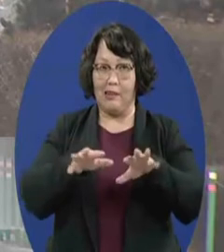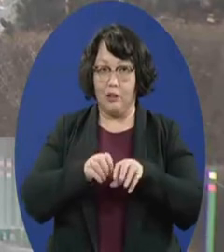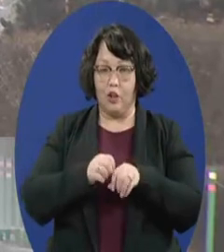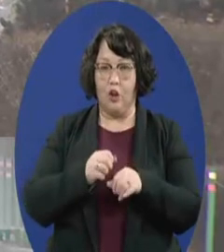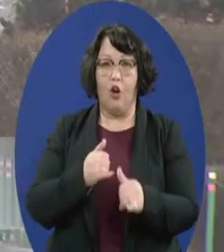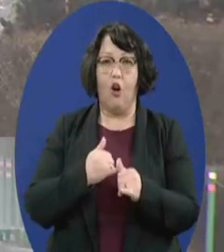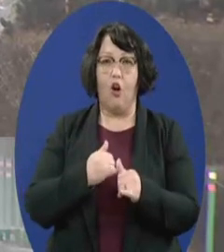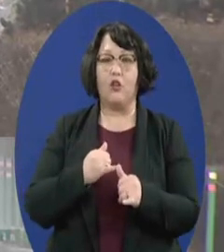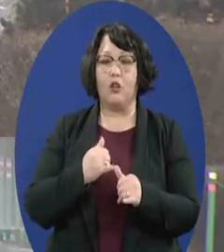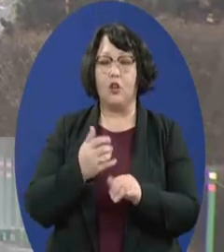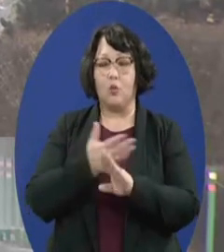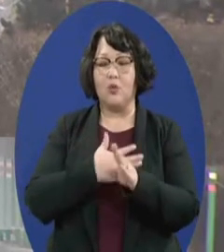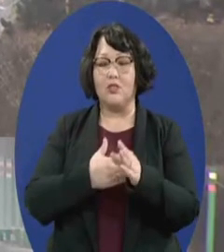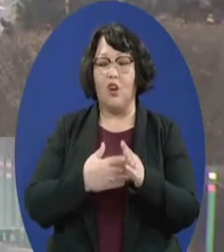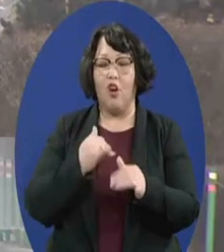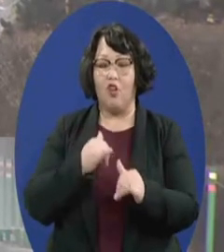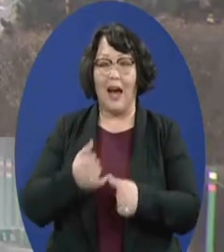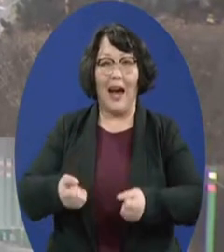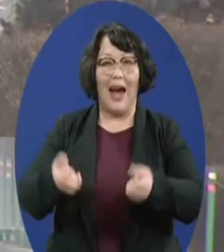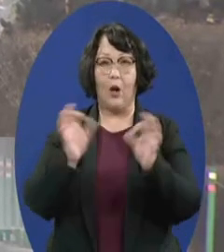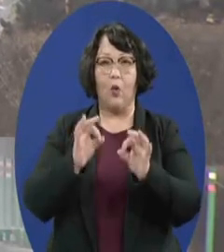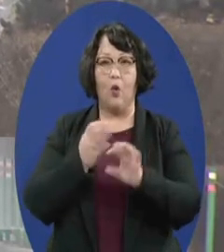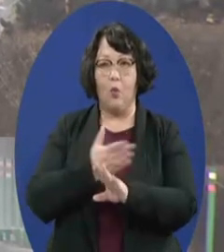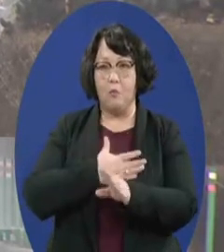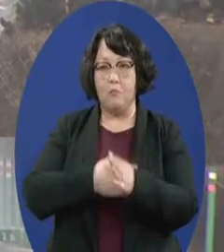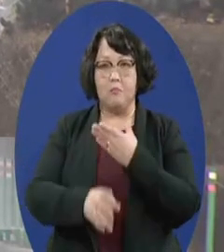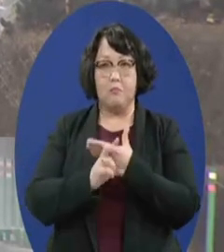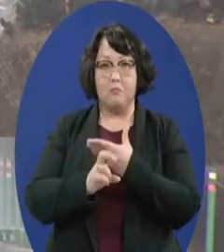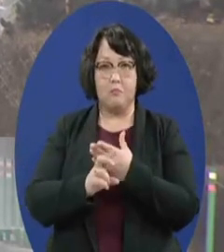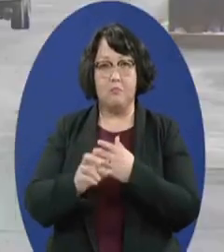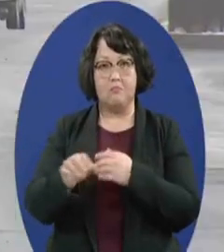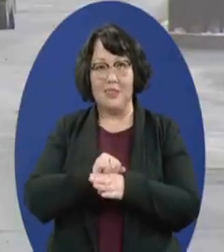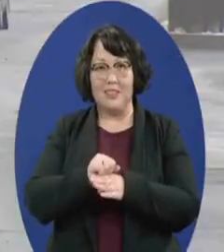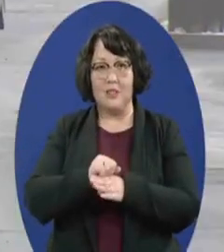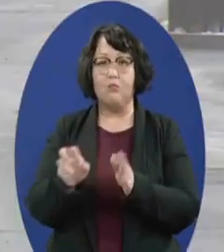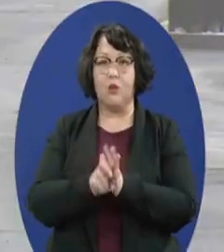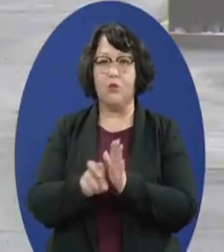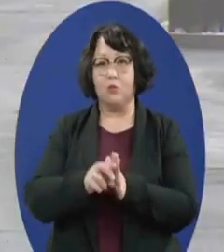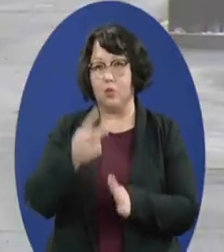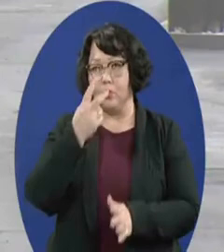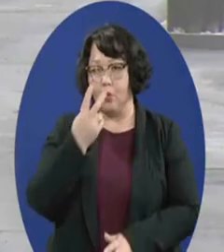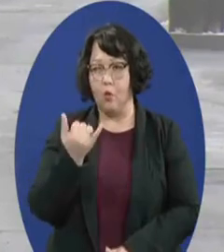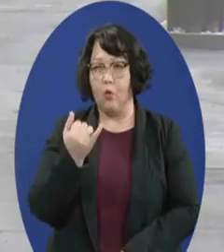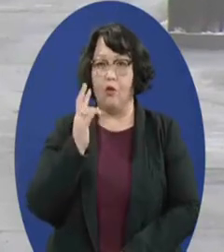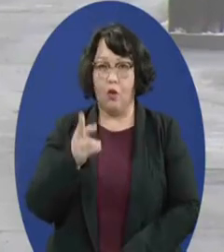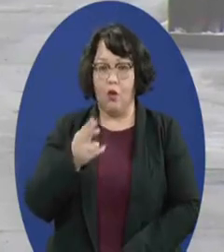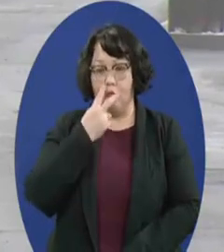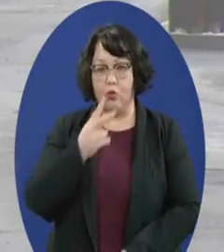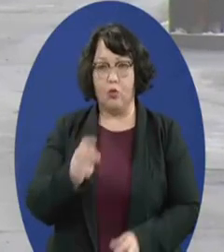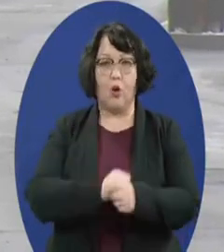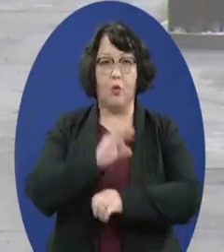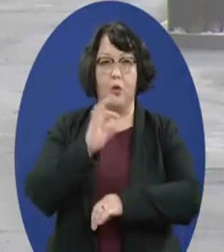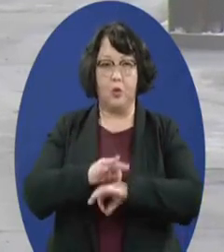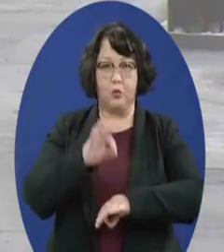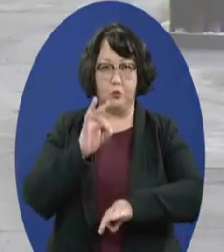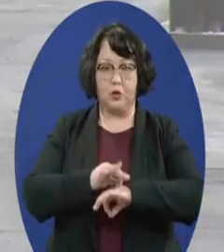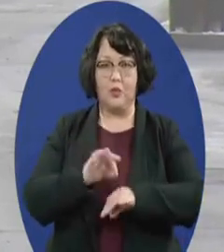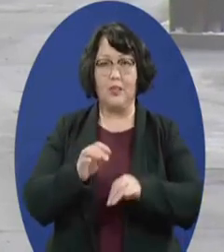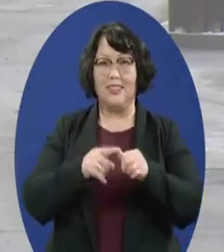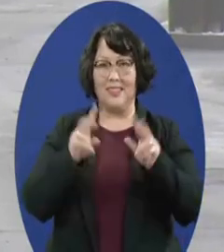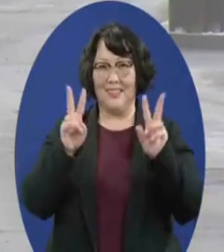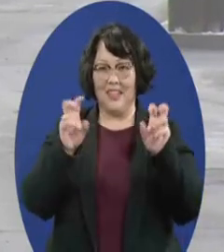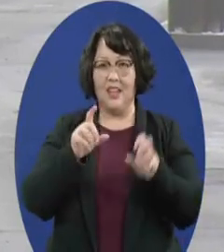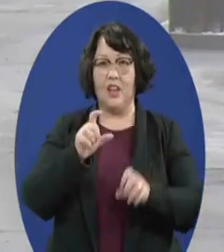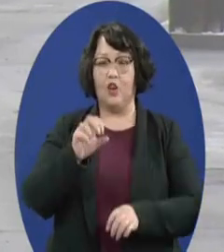эрсдлээс урьдчилан сэргийлэх боломж бий гэж улсын онцгой комисс үзэж байна. За тухайлбал ковид эрсдэл гэсэн цахим